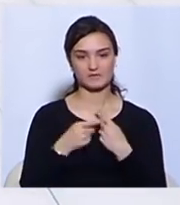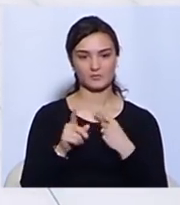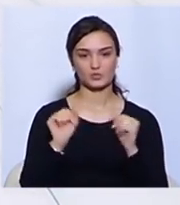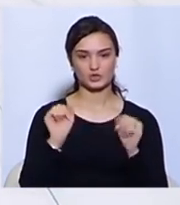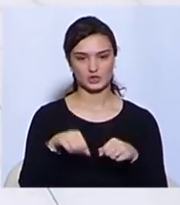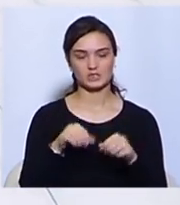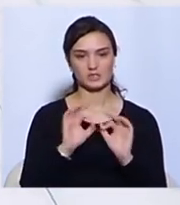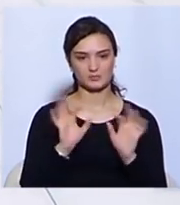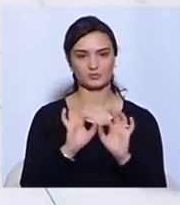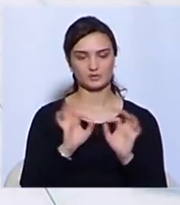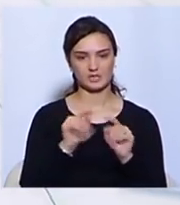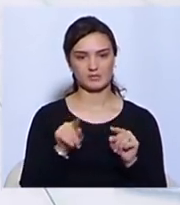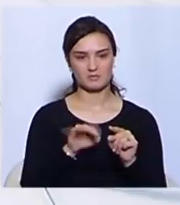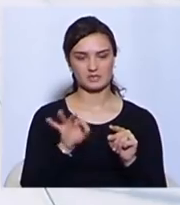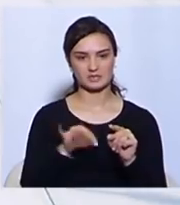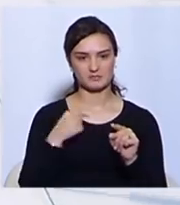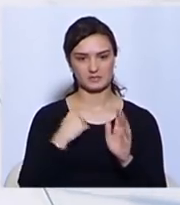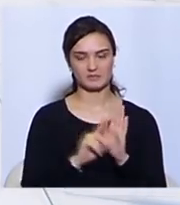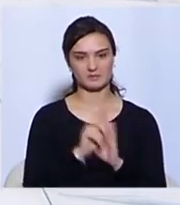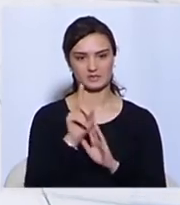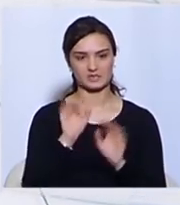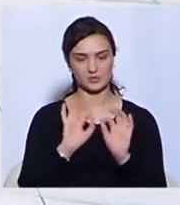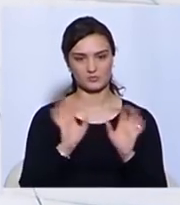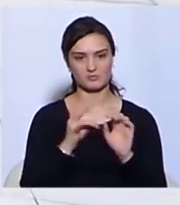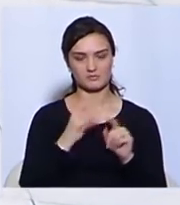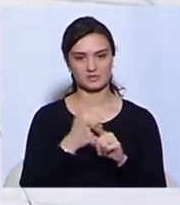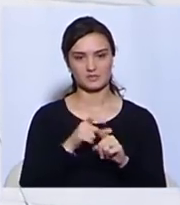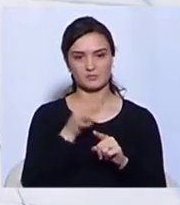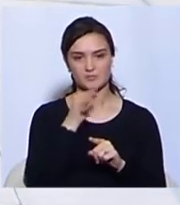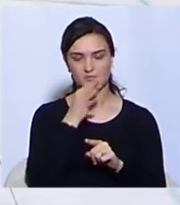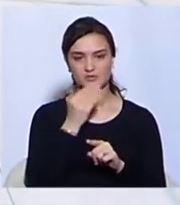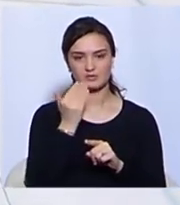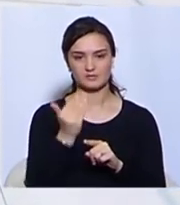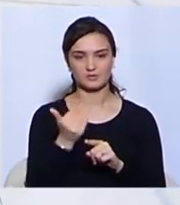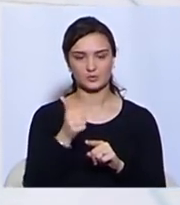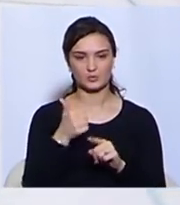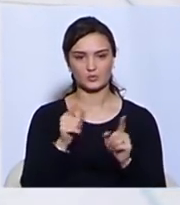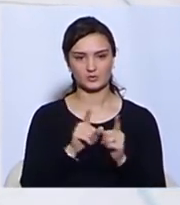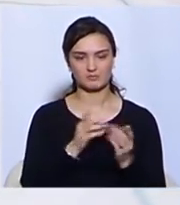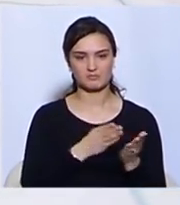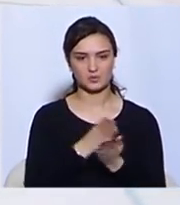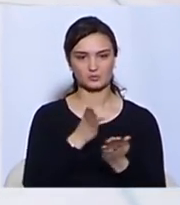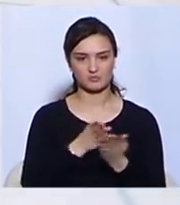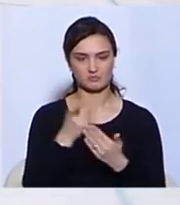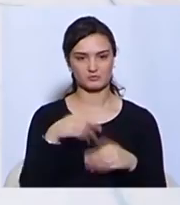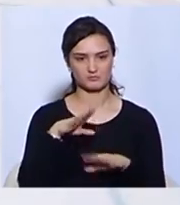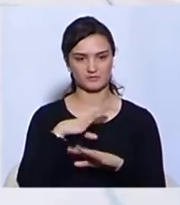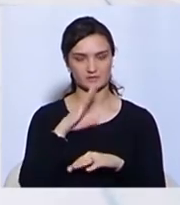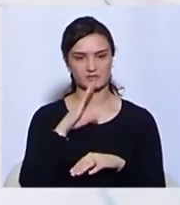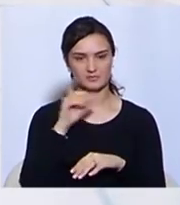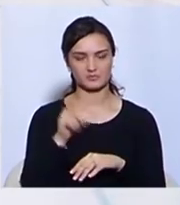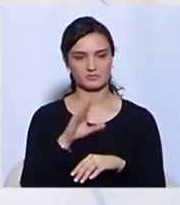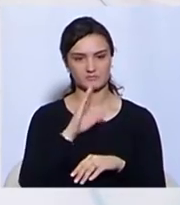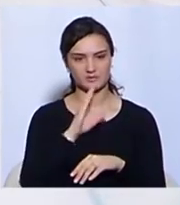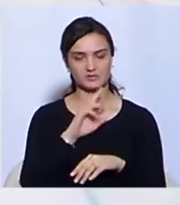განსხვავებულად შეიძლებოდა ამაზე მე დამეწყო საუბარი, მაგრამ ძალიან მომეწონა როგორი მიმართულება შემოგვთავაზა ქალბატონმა